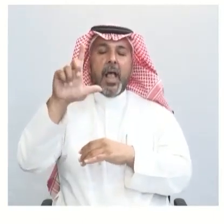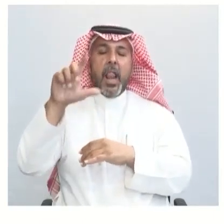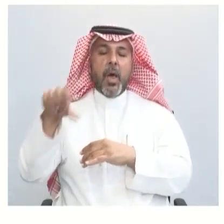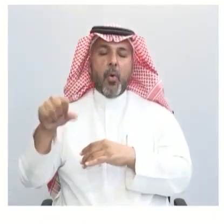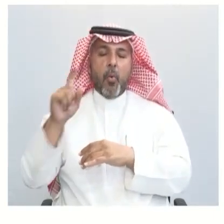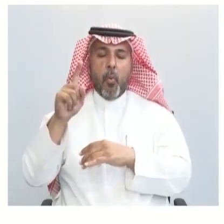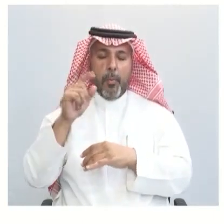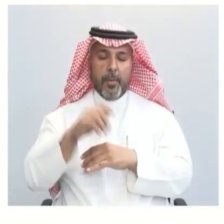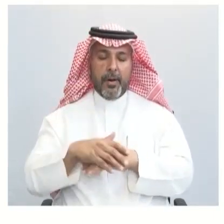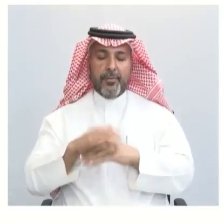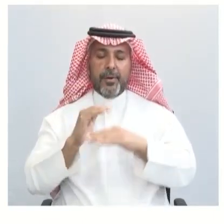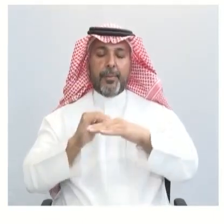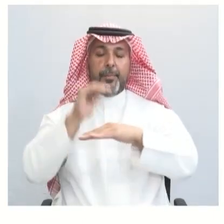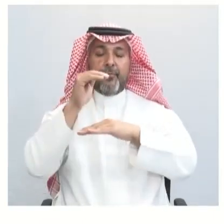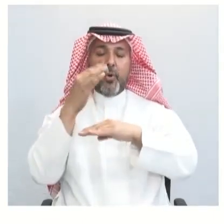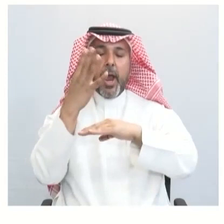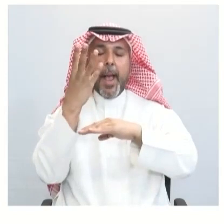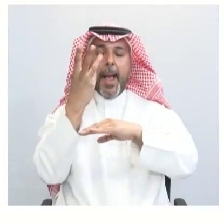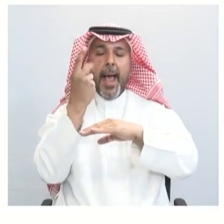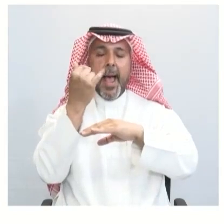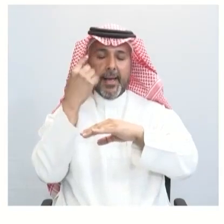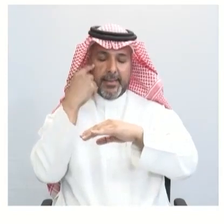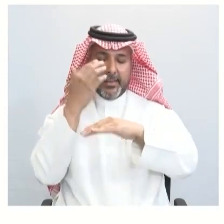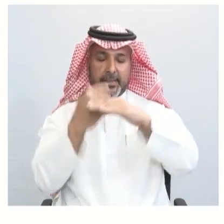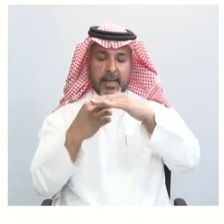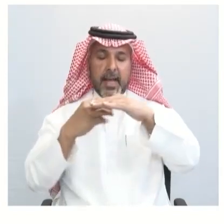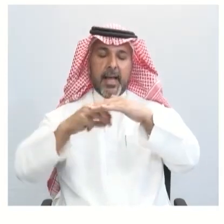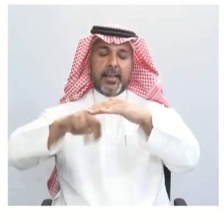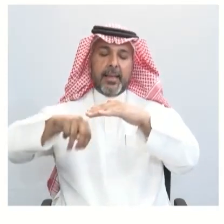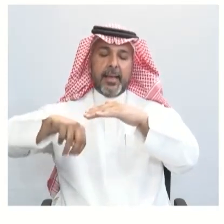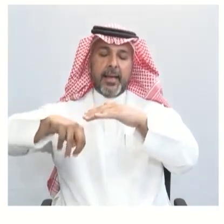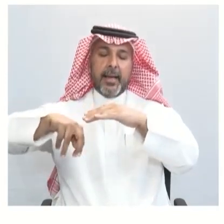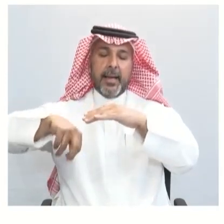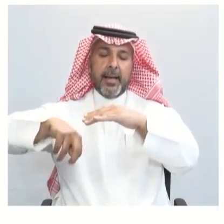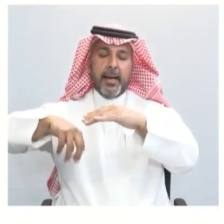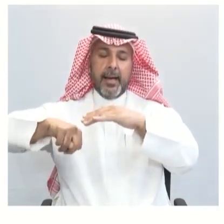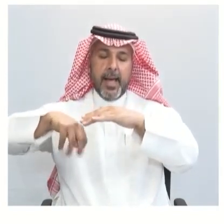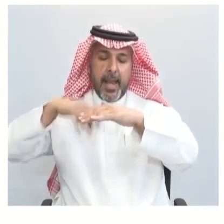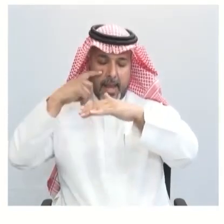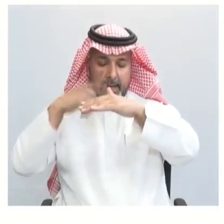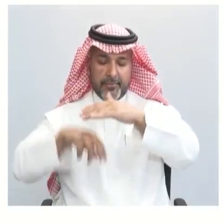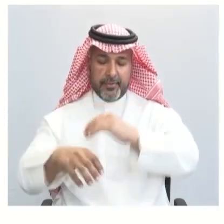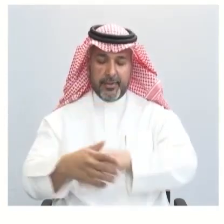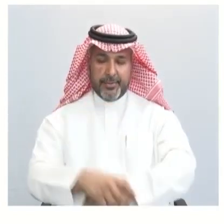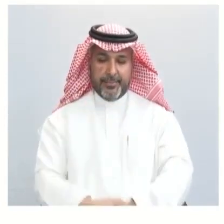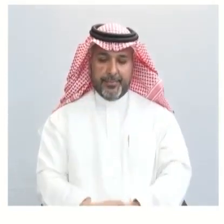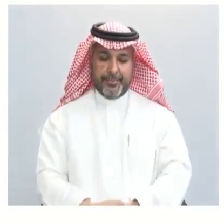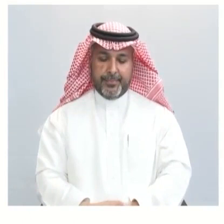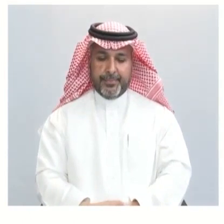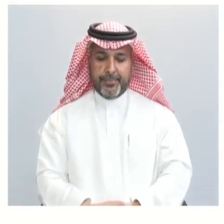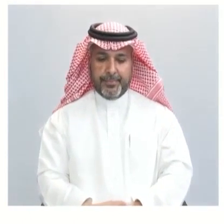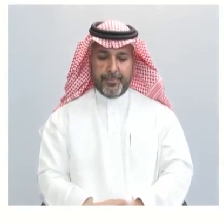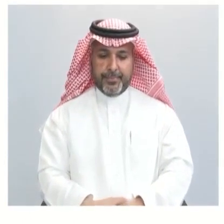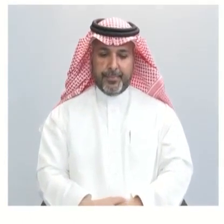عدد طبعا احنا قلنا مجازا اللي هو الداله الام واحد على اي اوف اكس هذه الداله